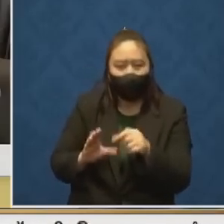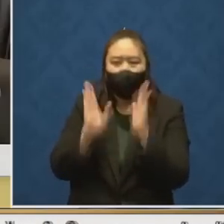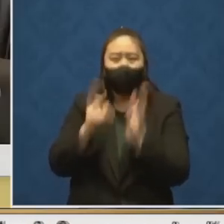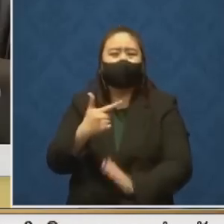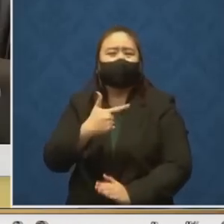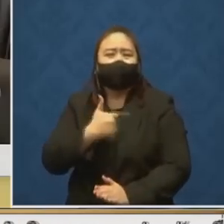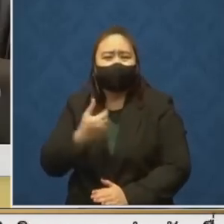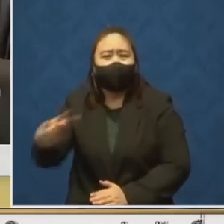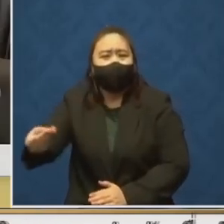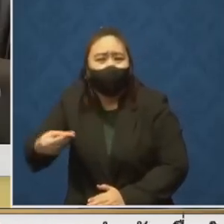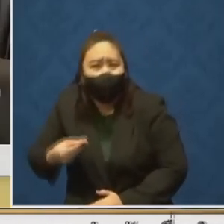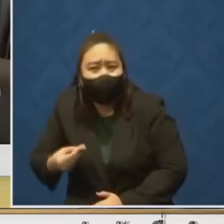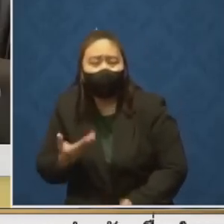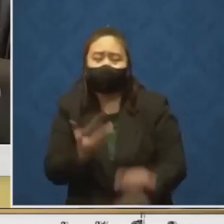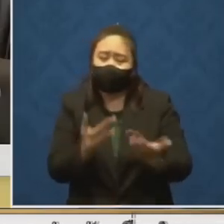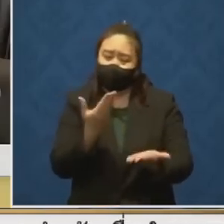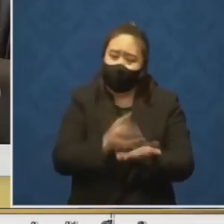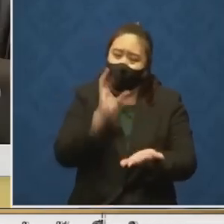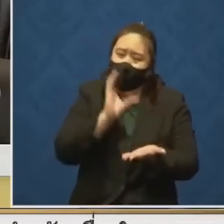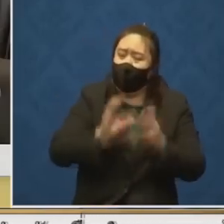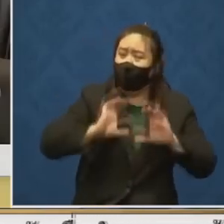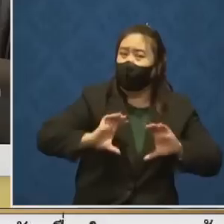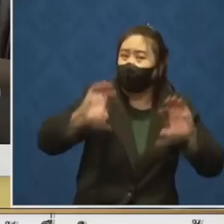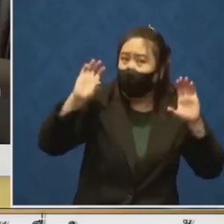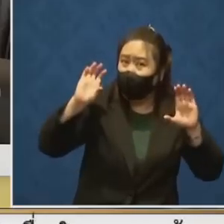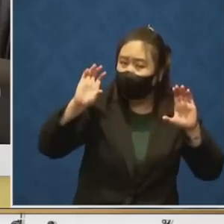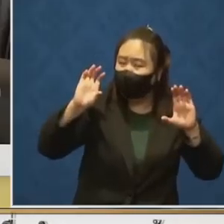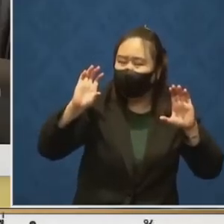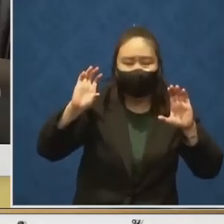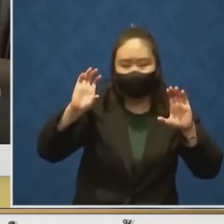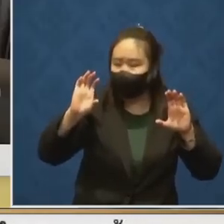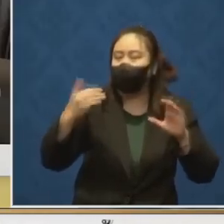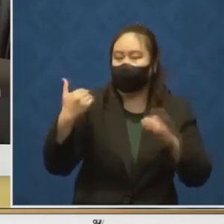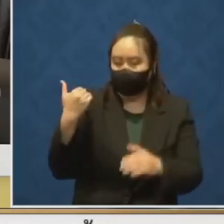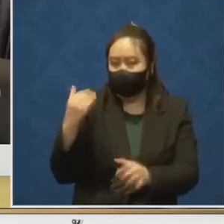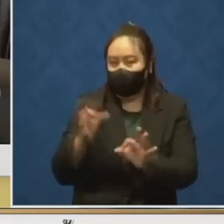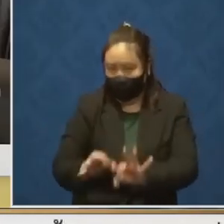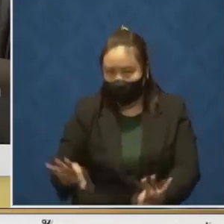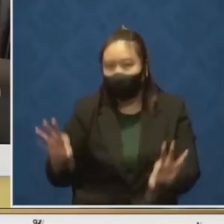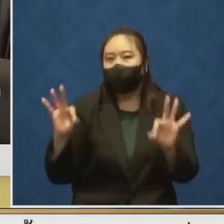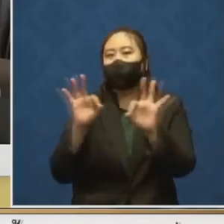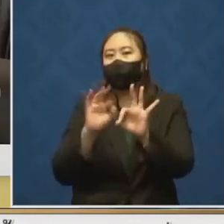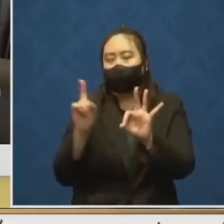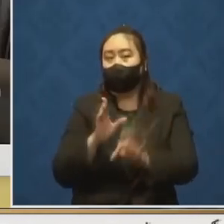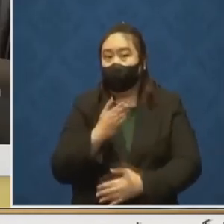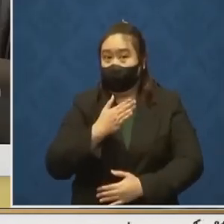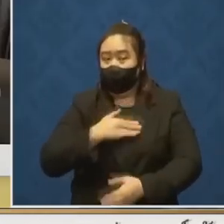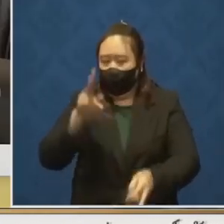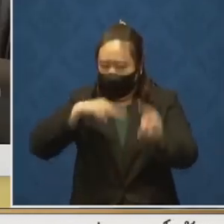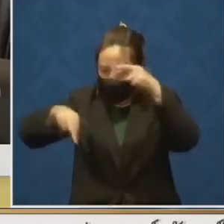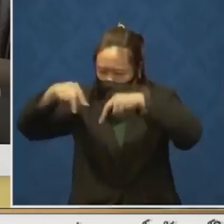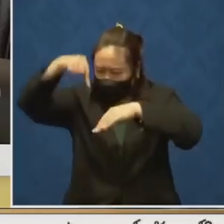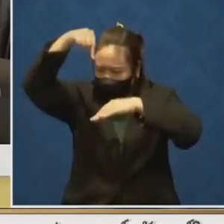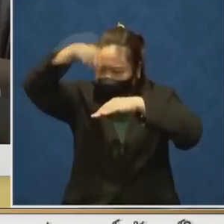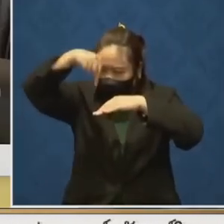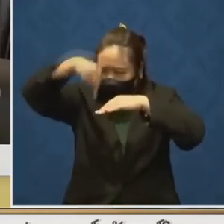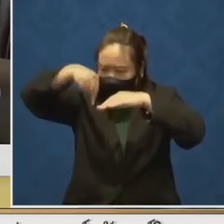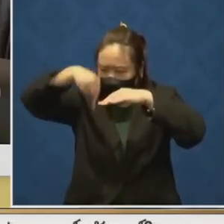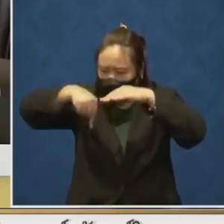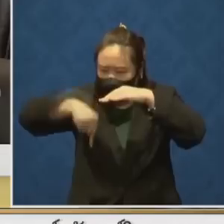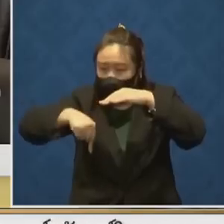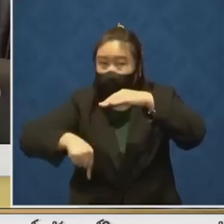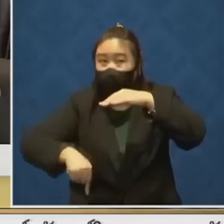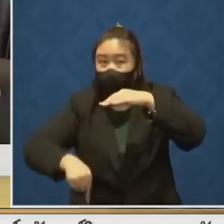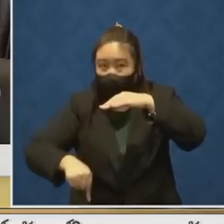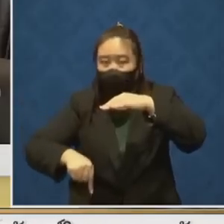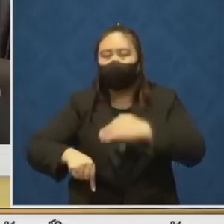ปมาณของรฐเท่านั้นปเด็นสำคญกวานั้นมันอยู่ที่วาเมอดิฉันตัสอบลึกลงไป ลึกลงไป ลึลไปก็